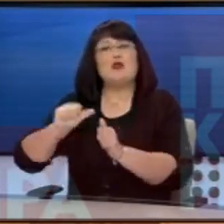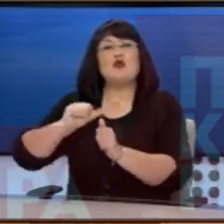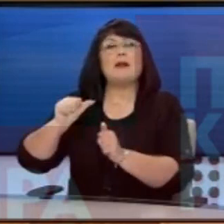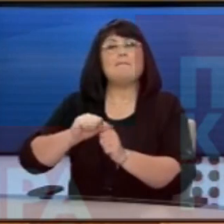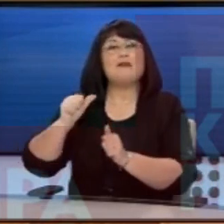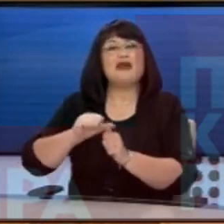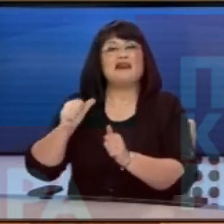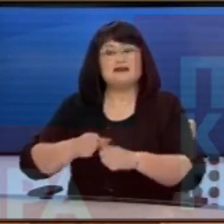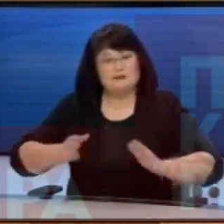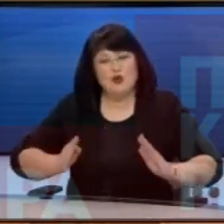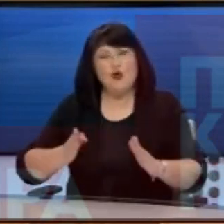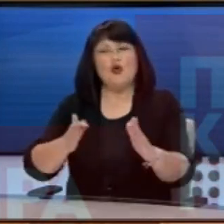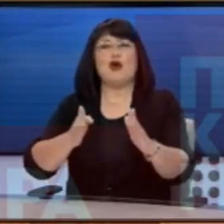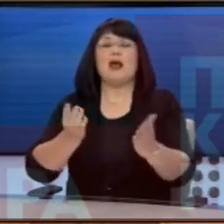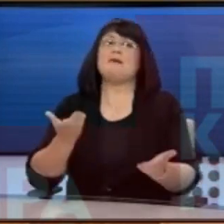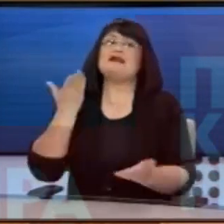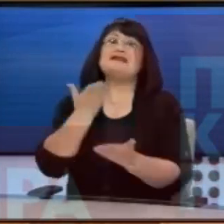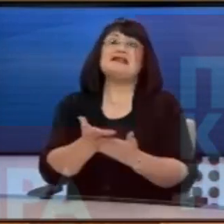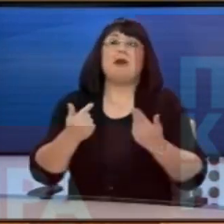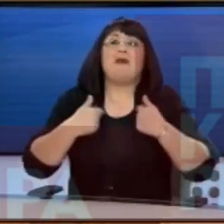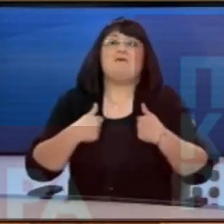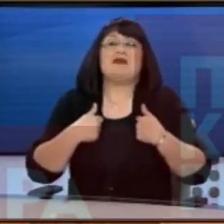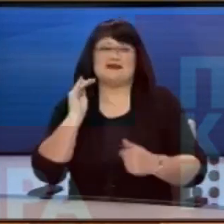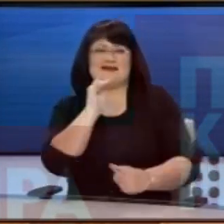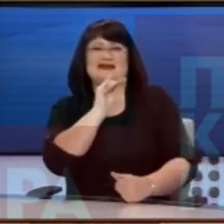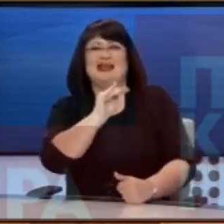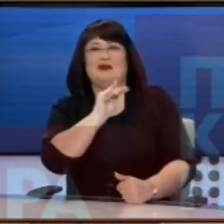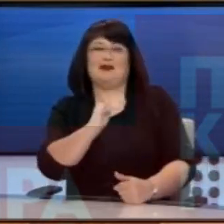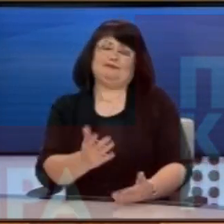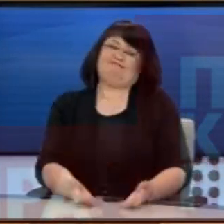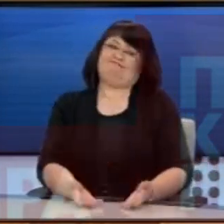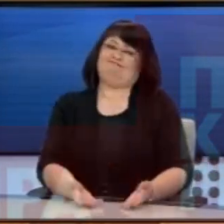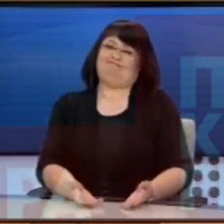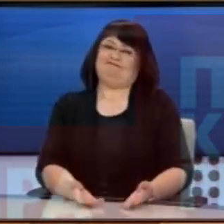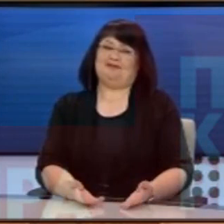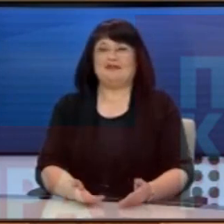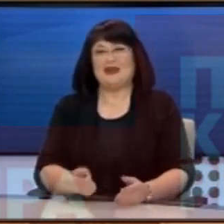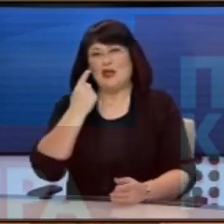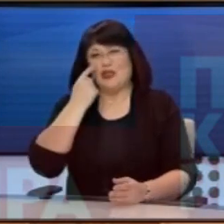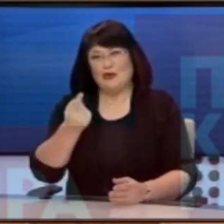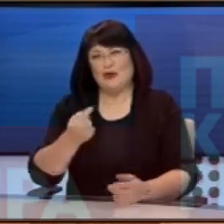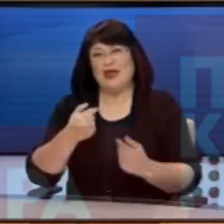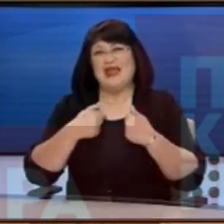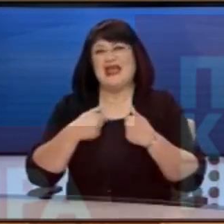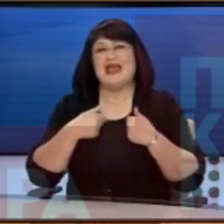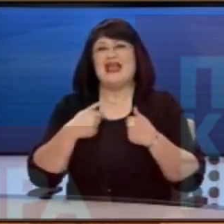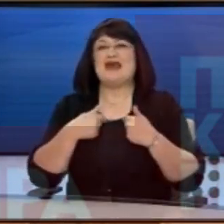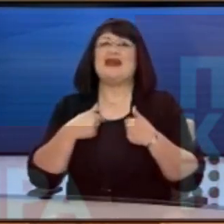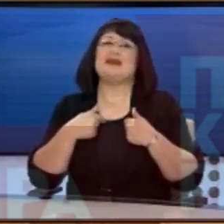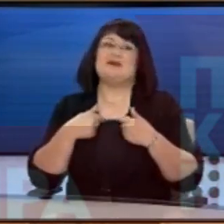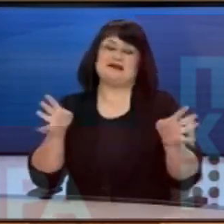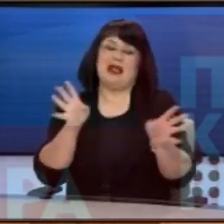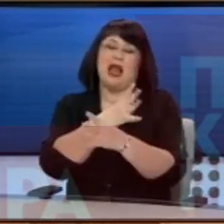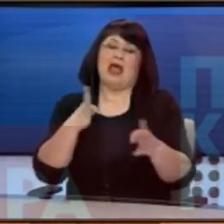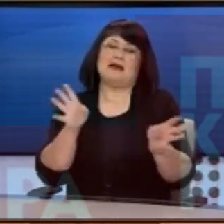μήνες προωθούμε και ζητάμε εμείς να φέρει η κυβέρνηση. Κοιτάξτε, εμείς δεν είμαστε γαλάζιοι